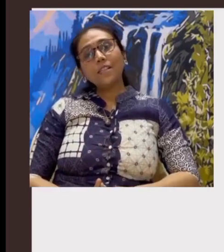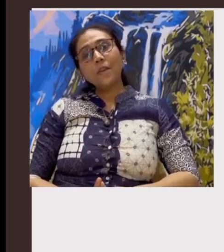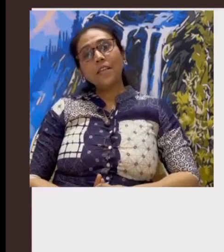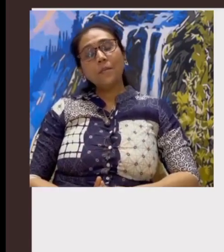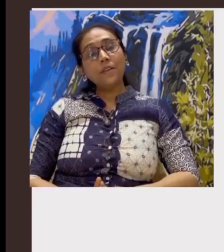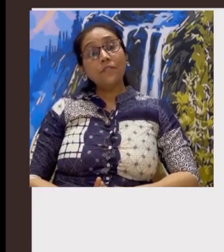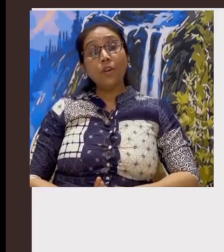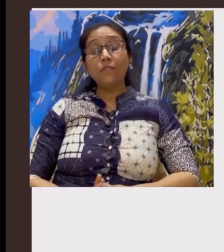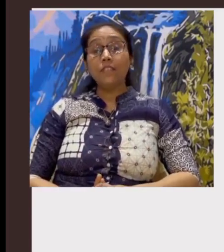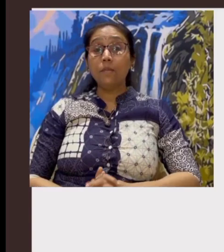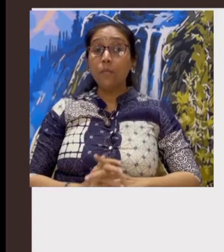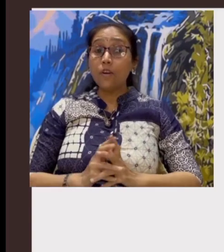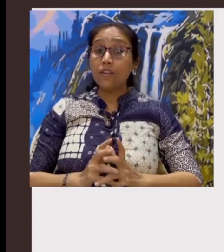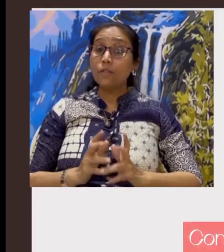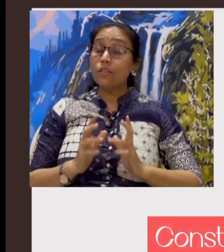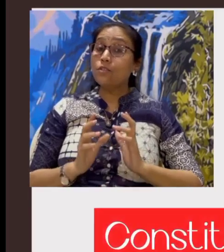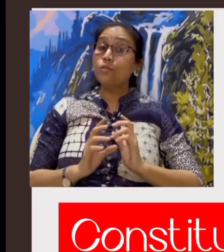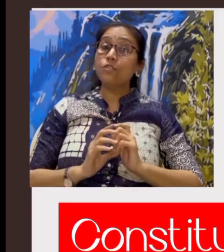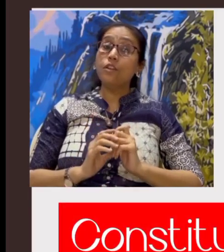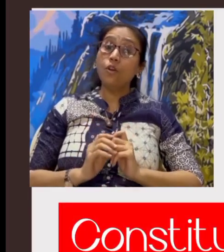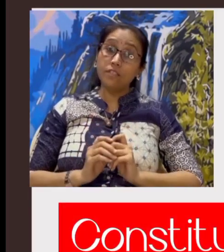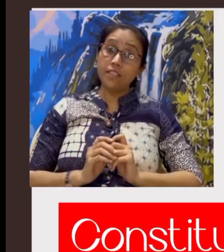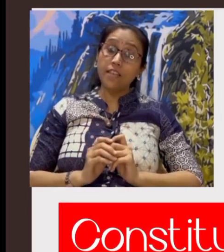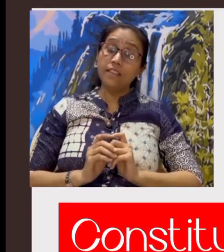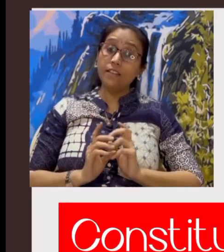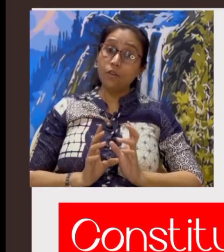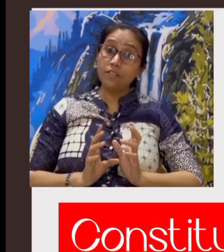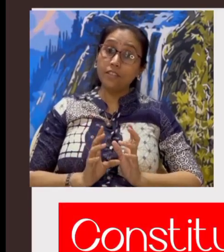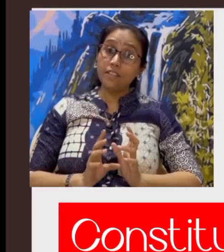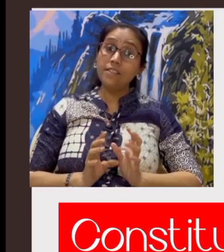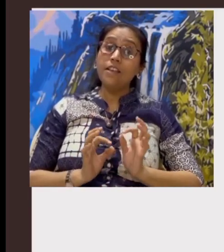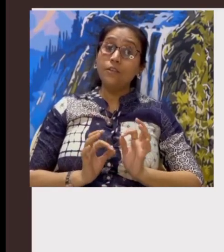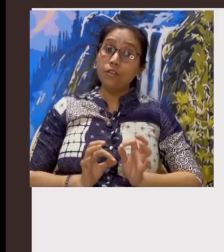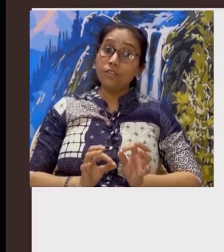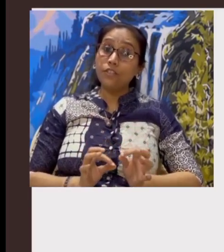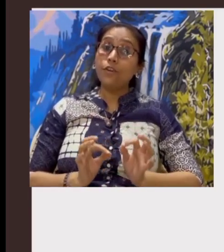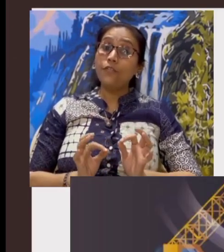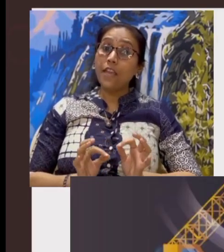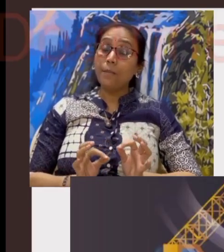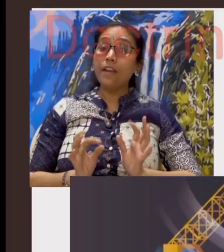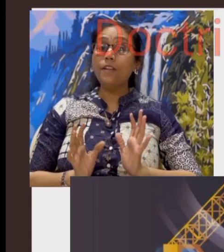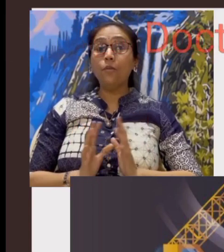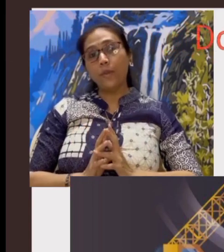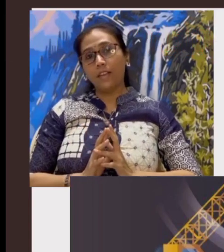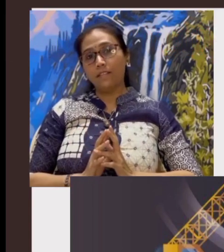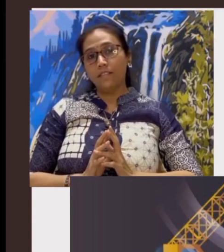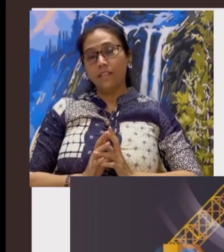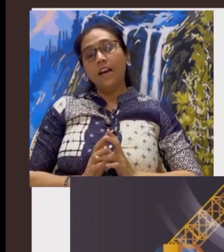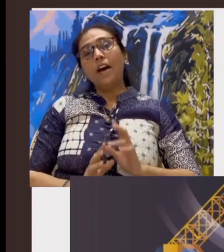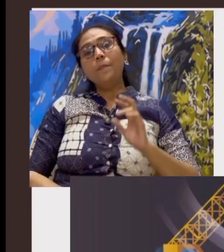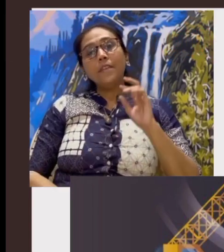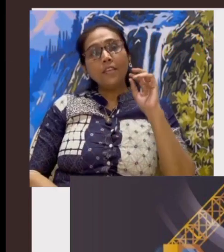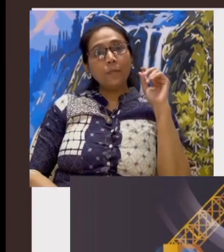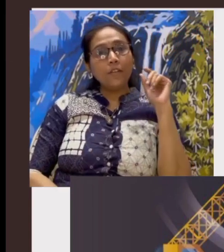I will explain in brief one of the important constitutional doctrine and then doctrine is doctrine of eminent domain.